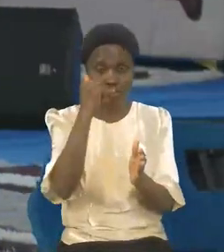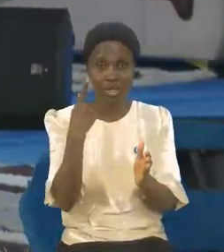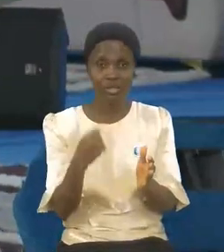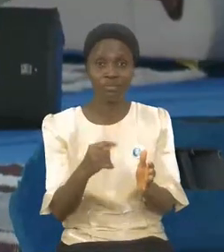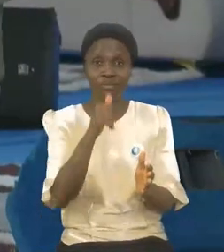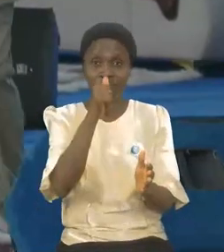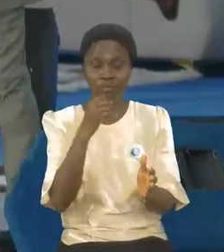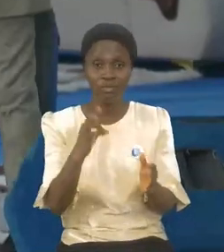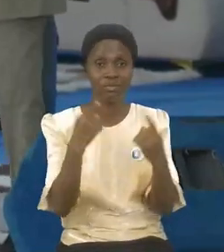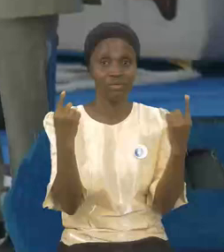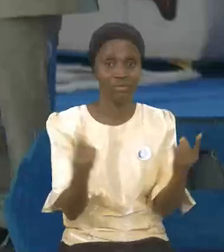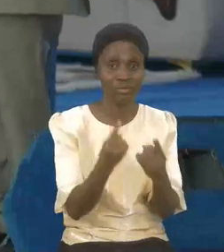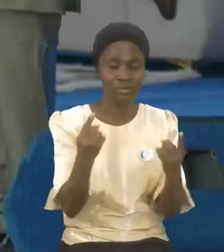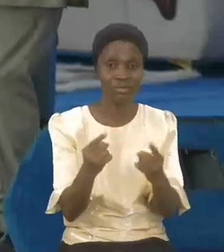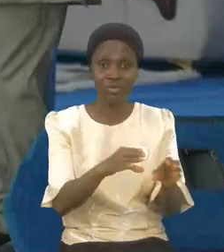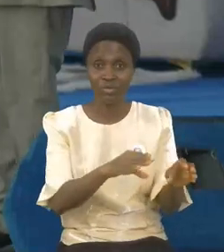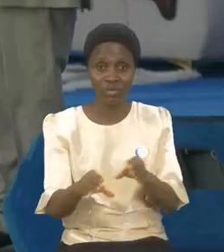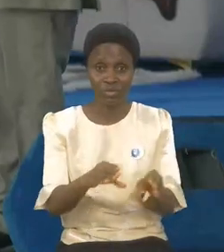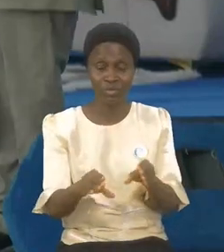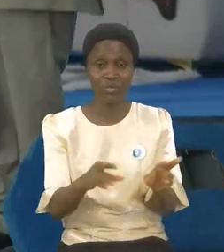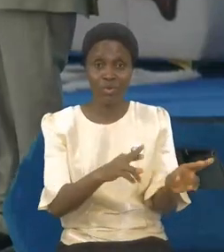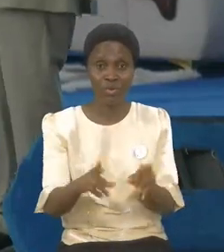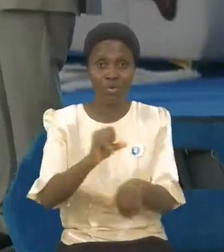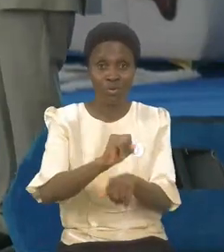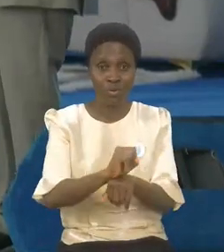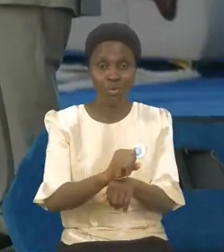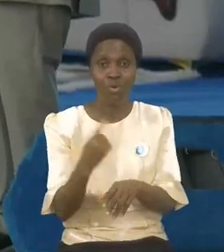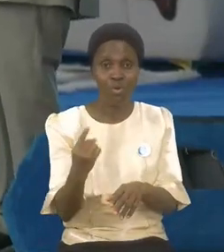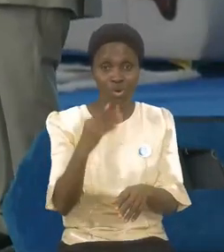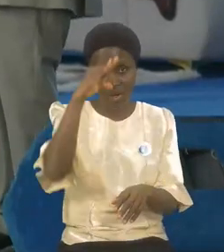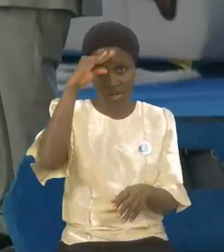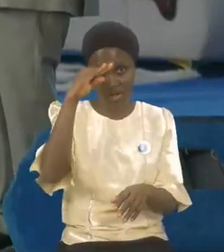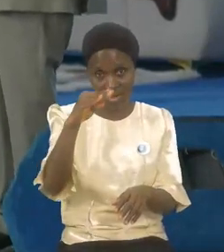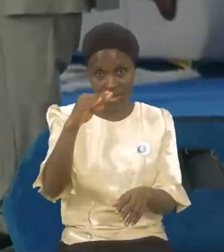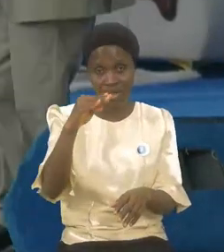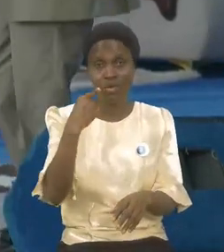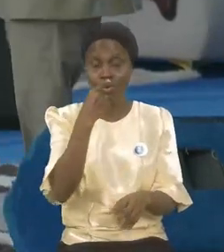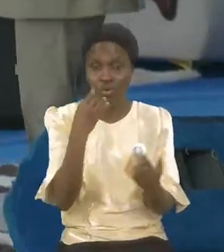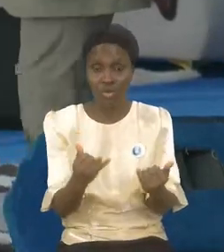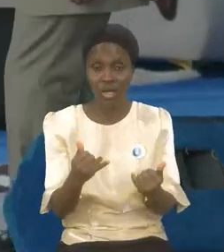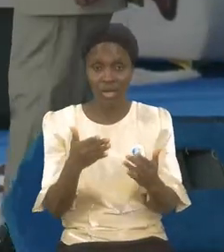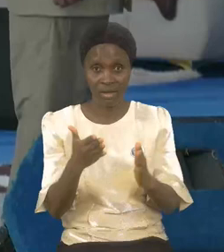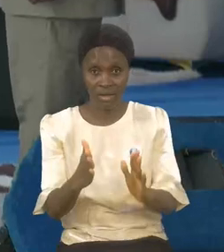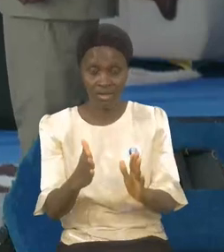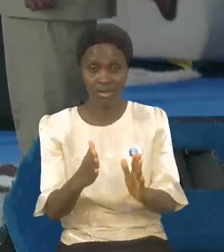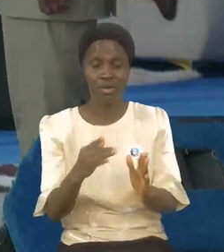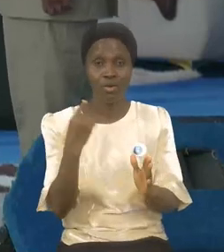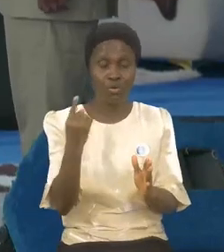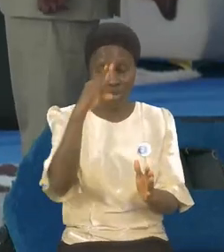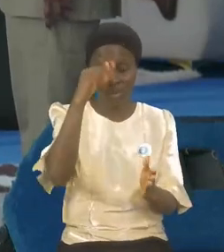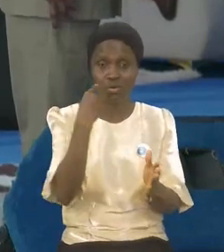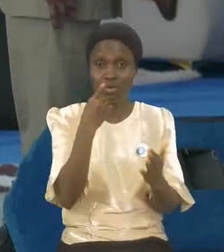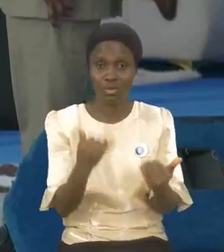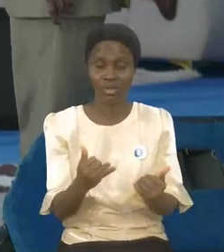venir de l'antéchrist. C'est pourquoi c'est dit que car le mystère de l'évangile agit déjà. Il faut seulement